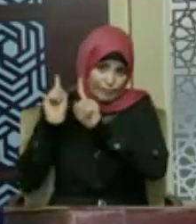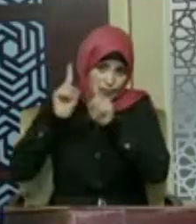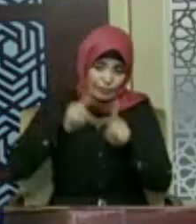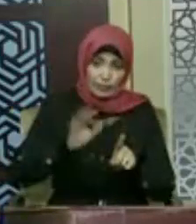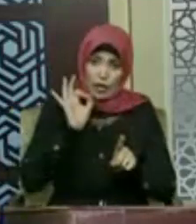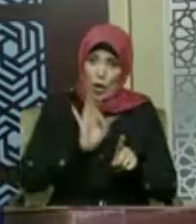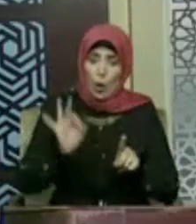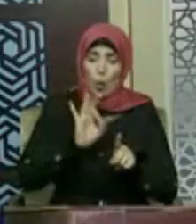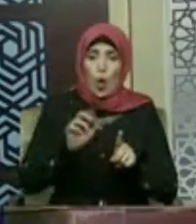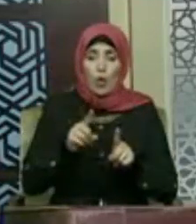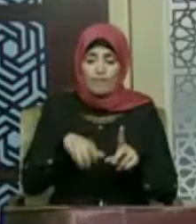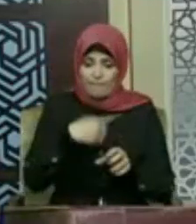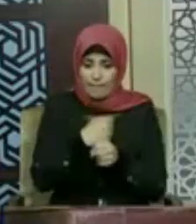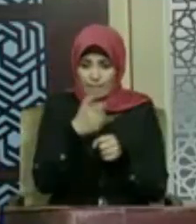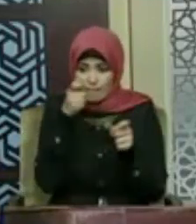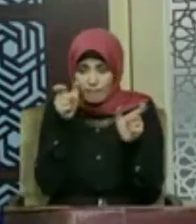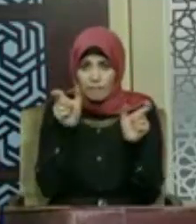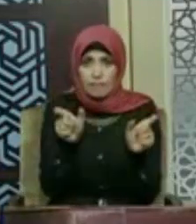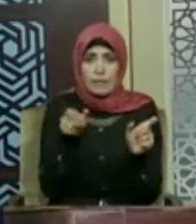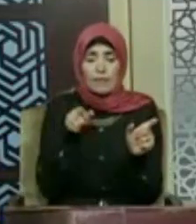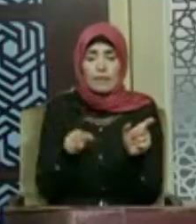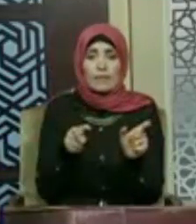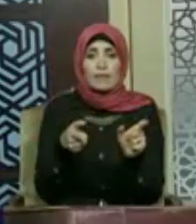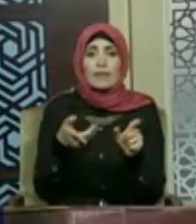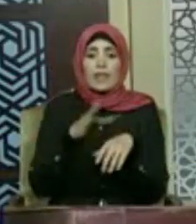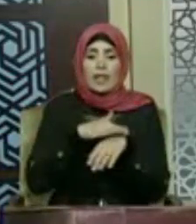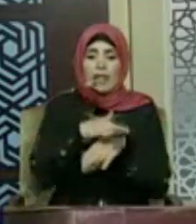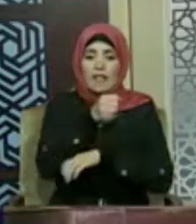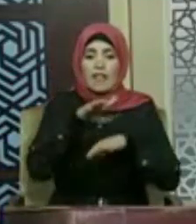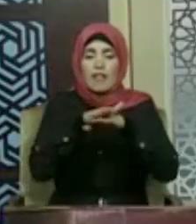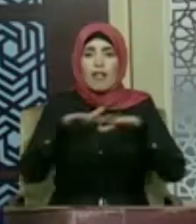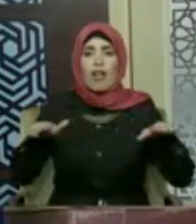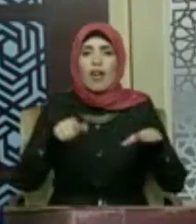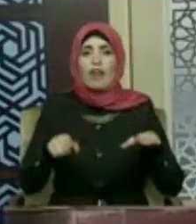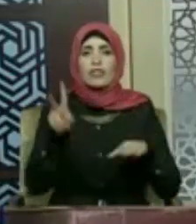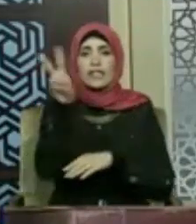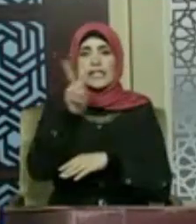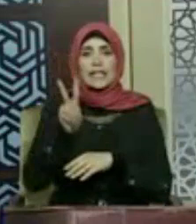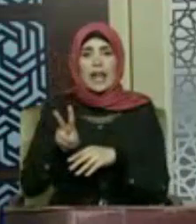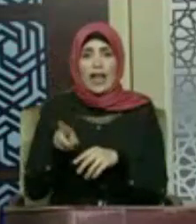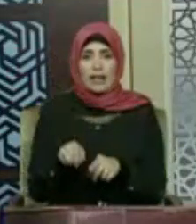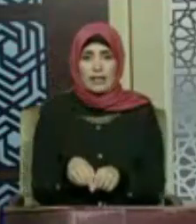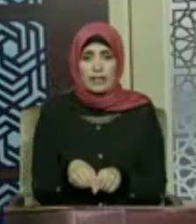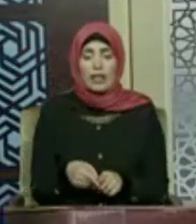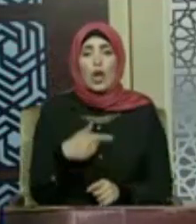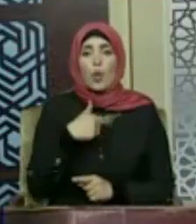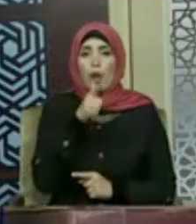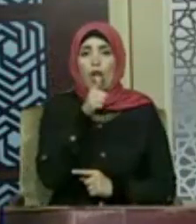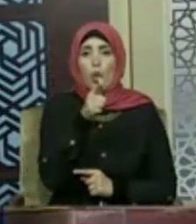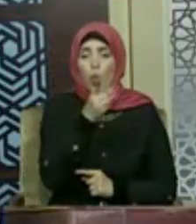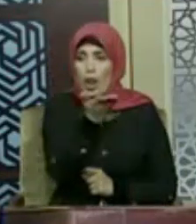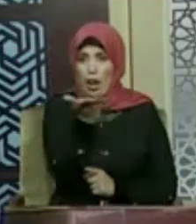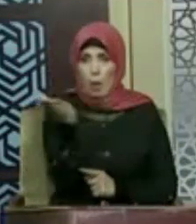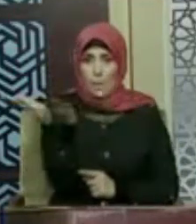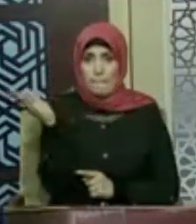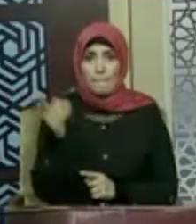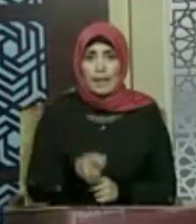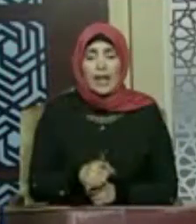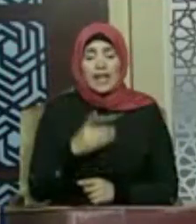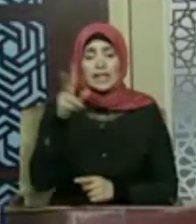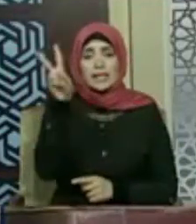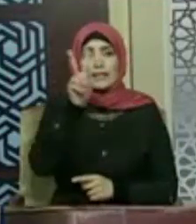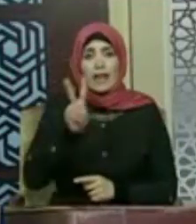مرابطين في هذه الأرض. ونقول لهم: سيناء